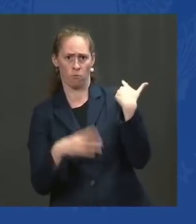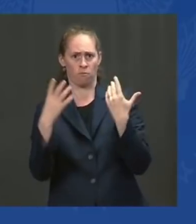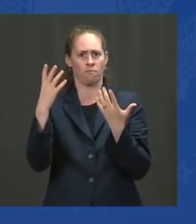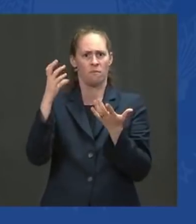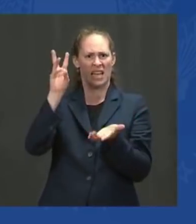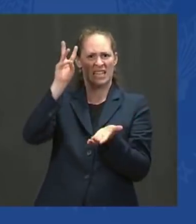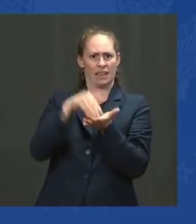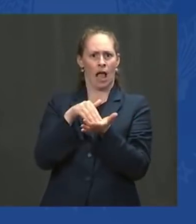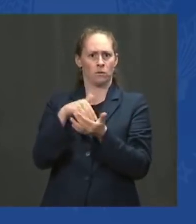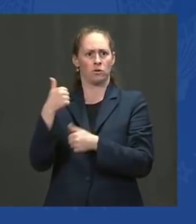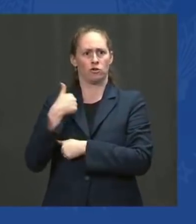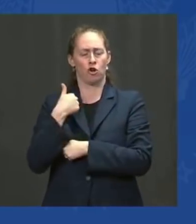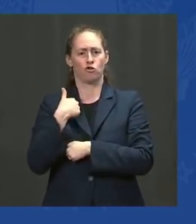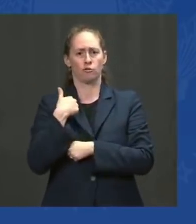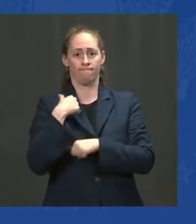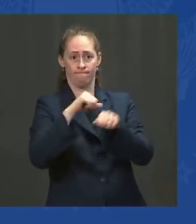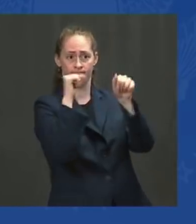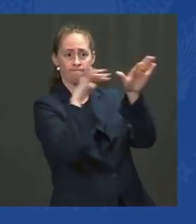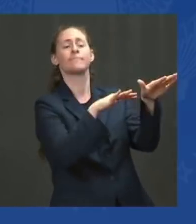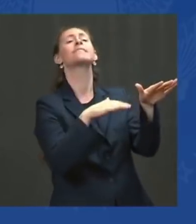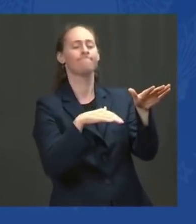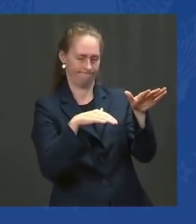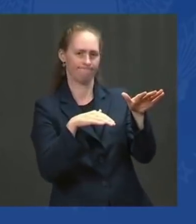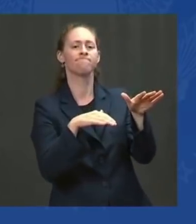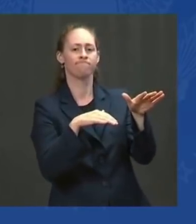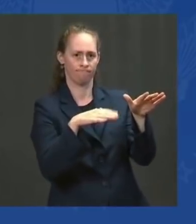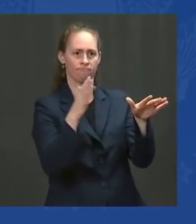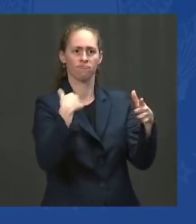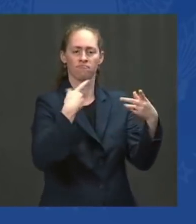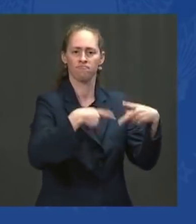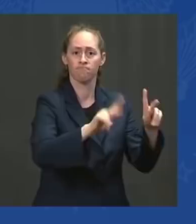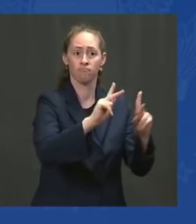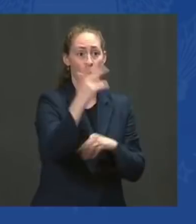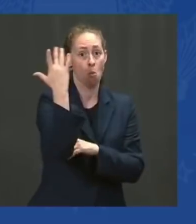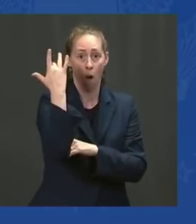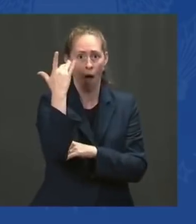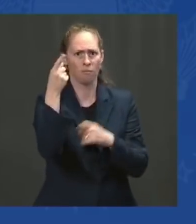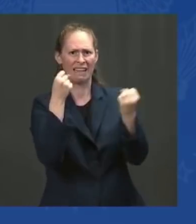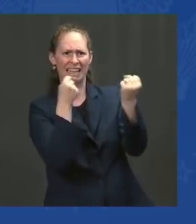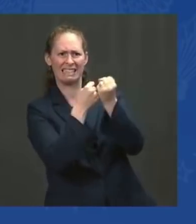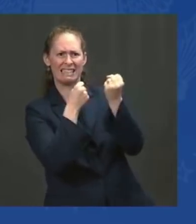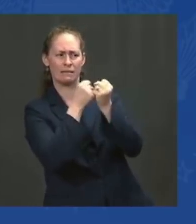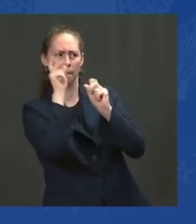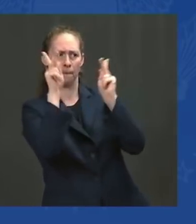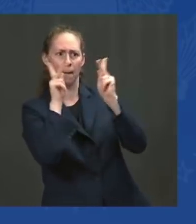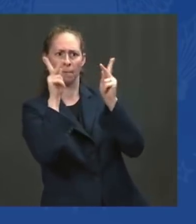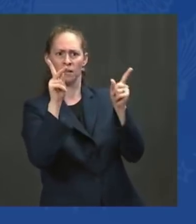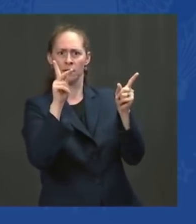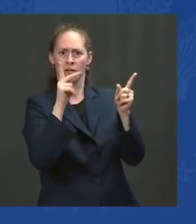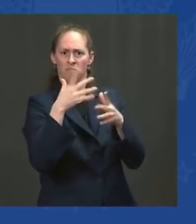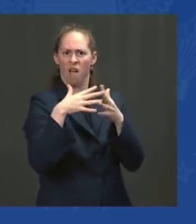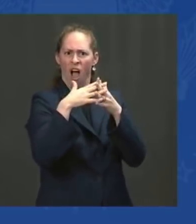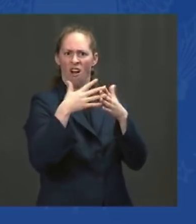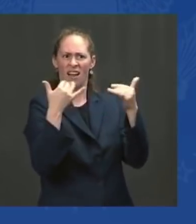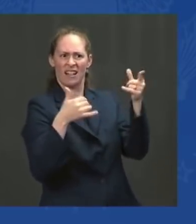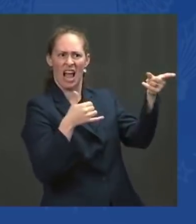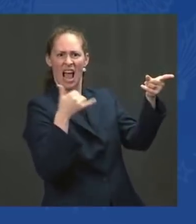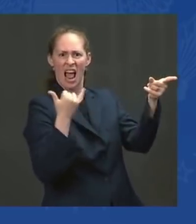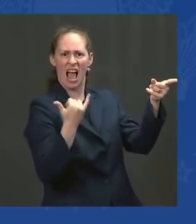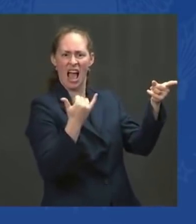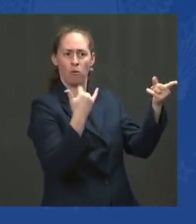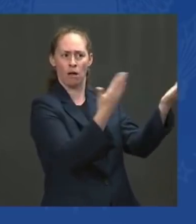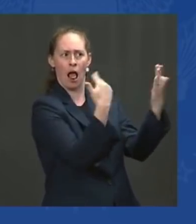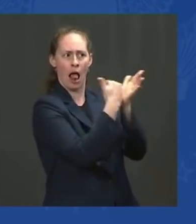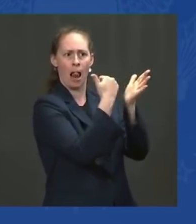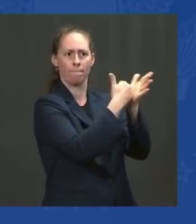章、赵鸿章张鸿章有些协议也是该签的必须签李鸿章他个人